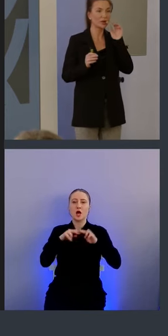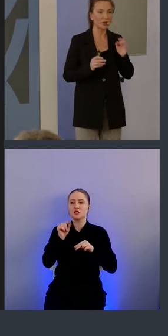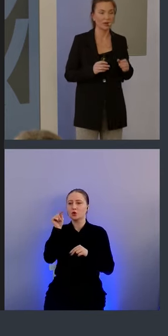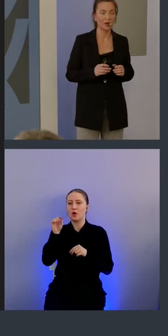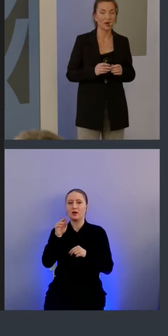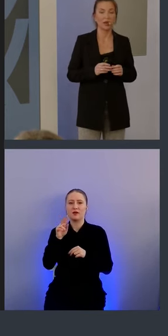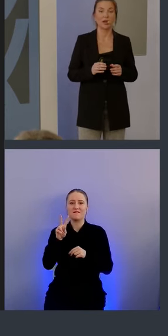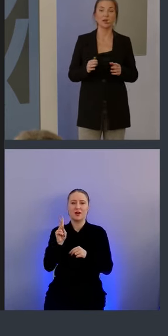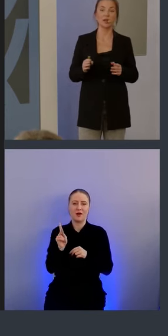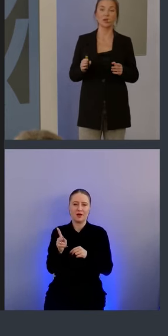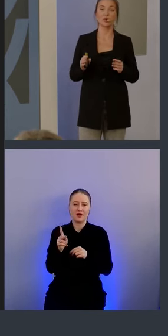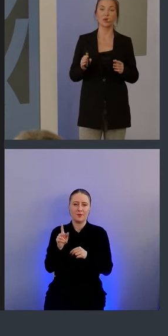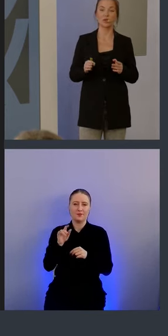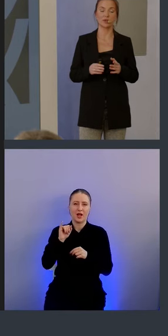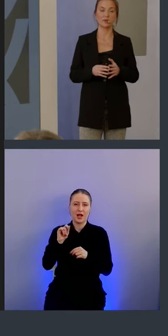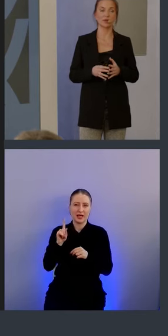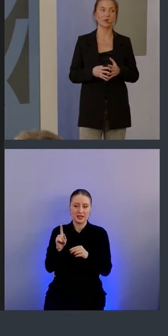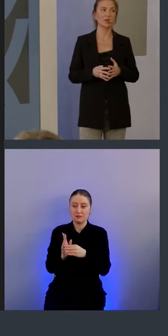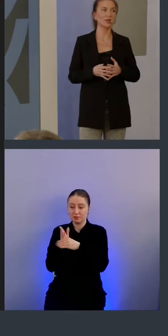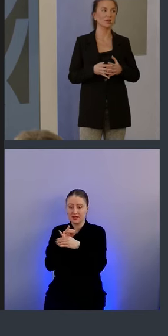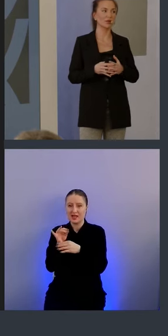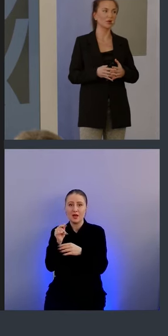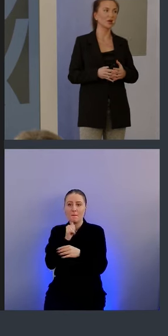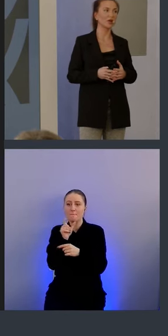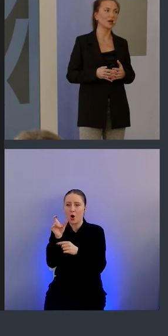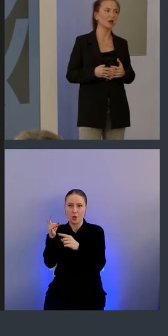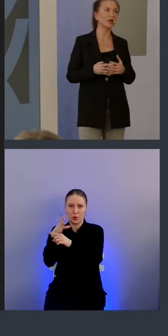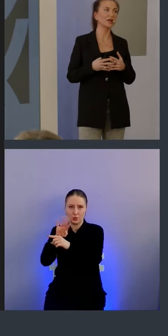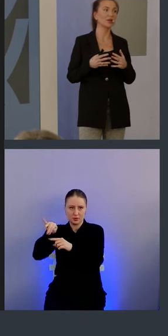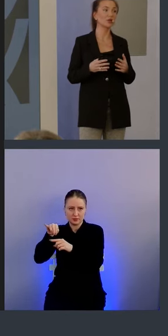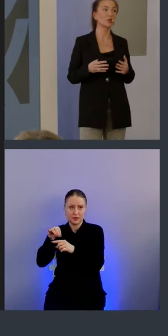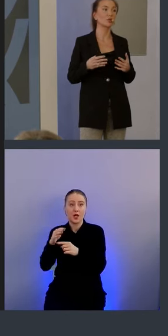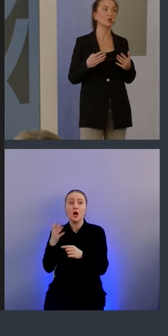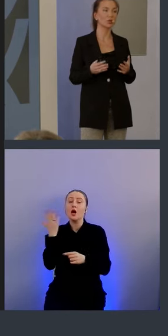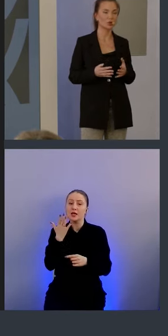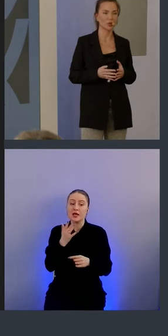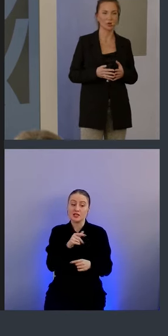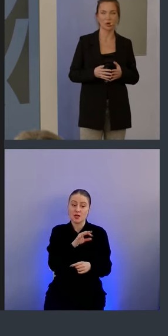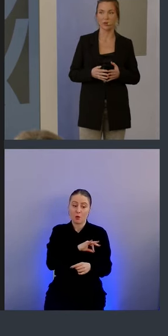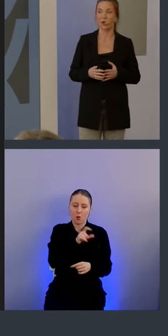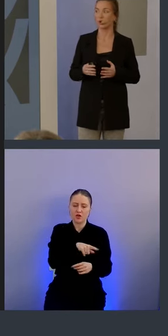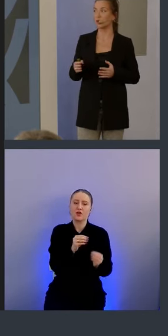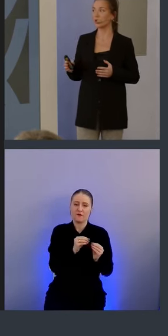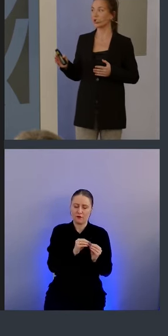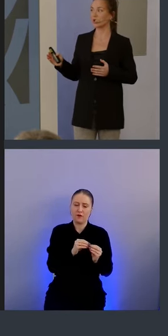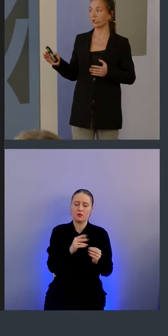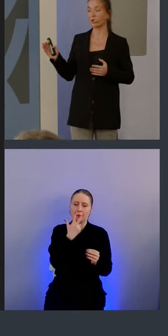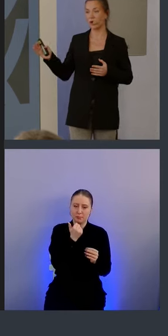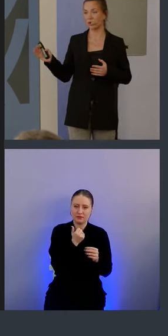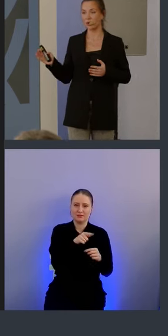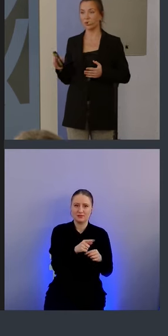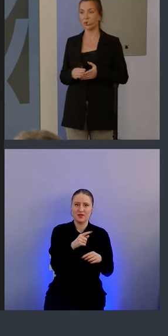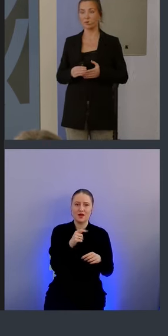удаляет пароль. Если пользователь все-таки настроен на дальнейшую работу с паролем, то он может